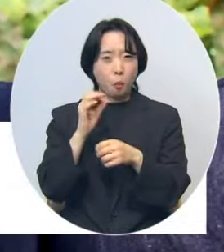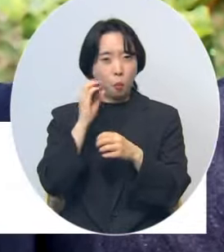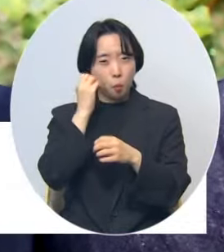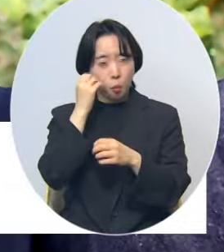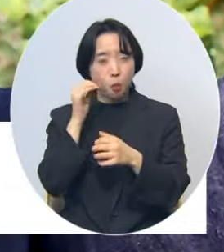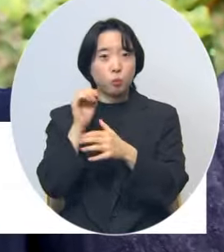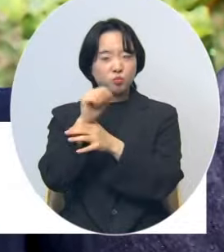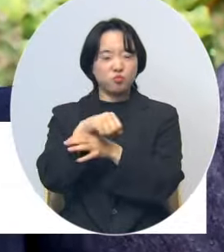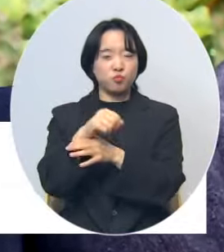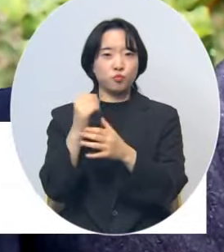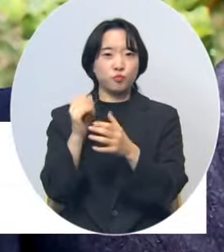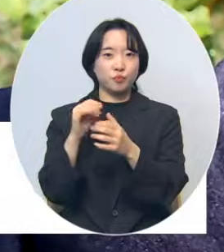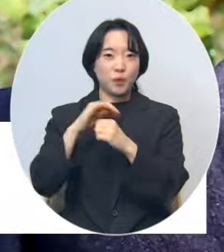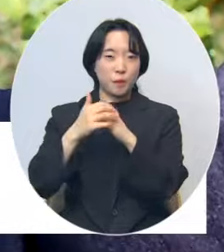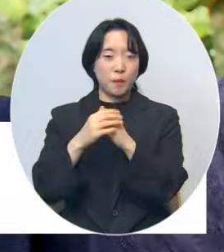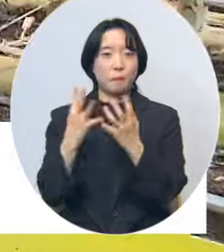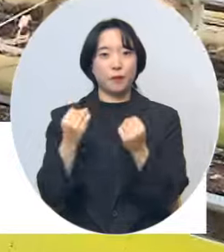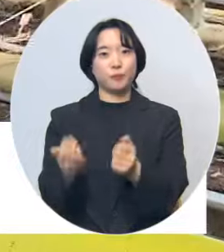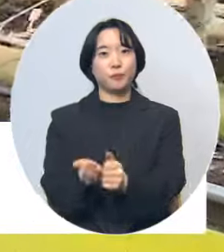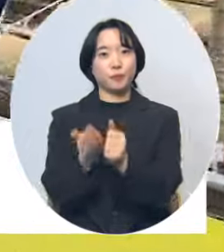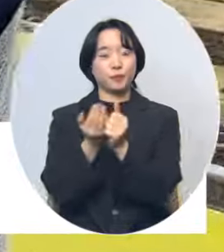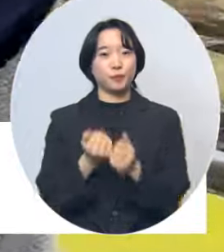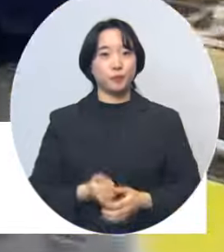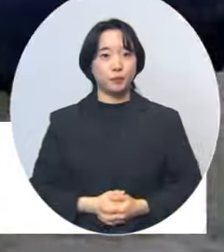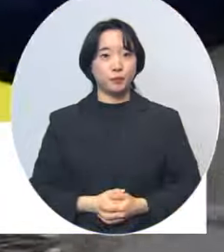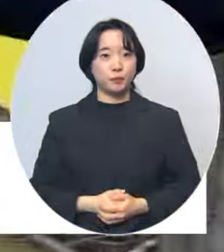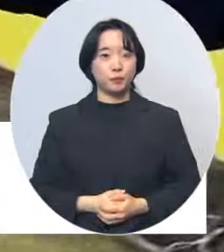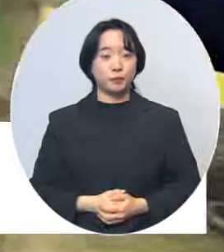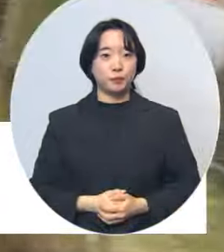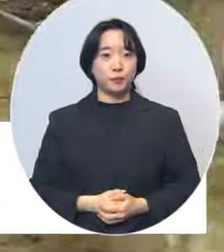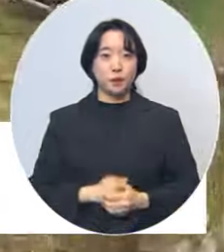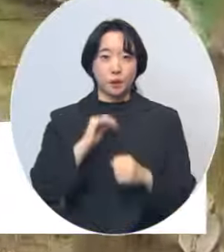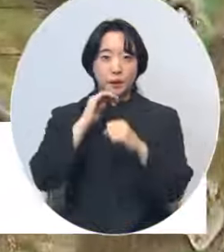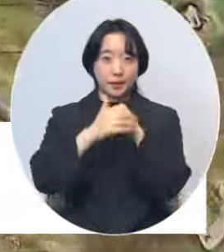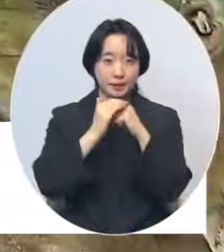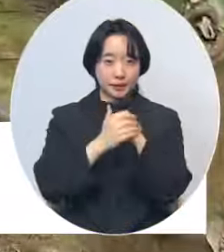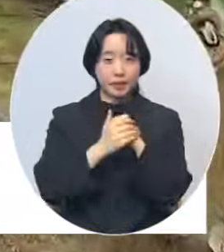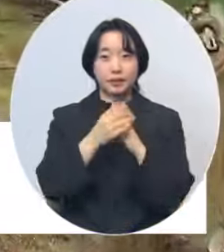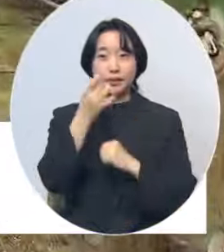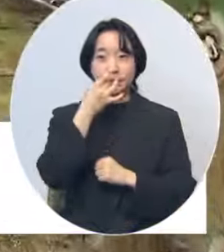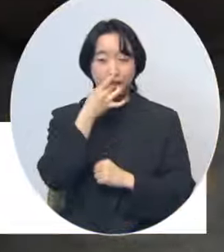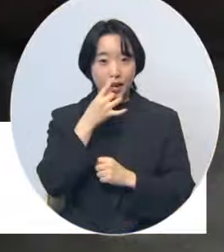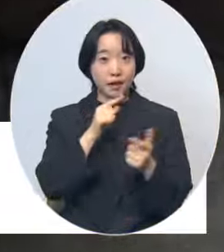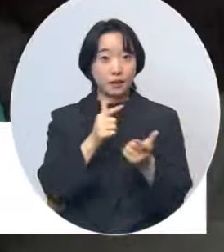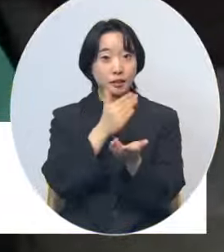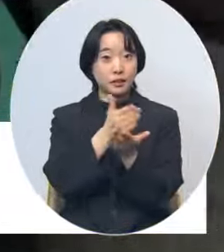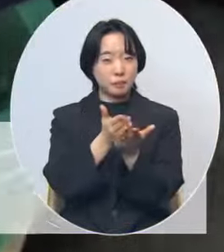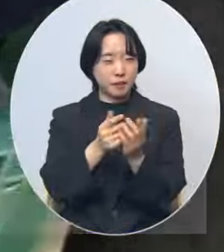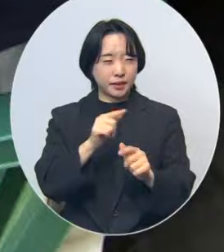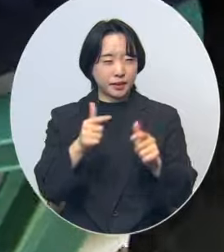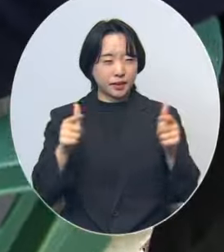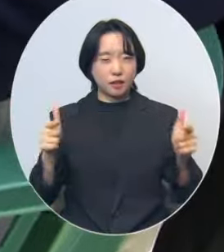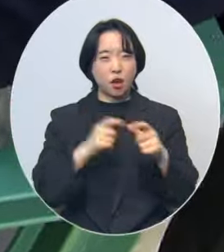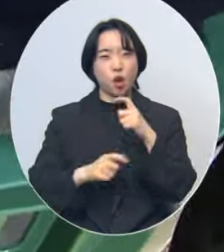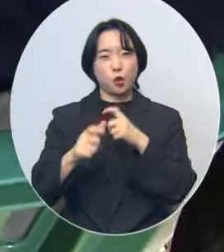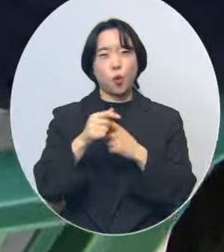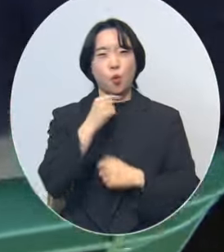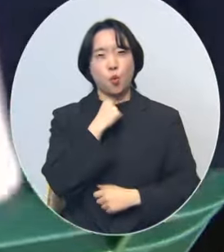있습니다 국내 농업의 경쟁력 강화를 위해 과채류와 곡물류 등으로 재배 품종을 다양화해야 한다는